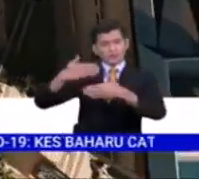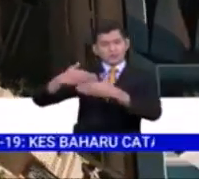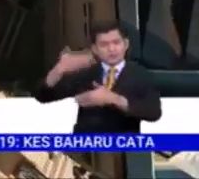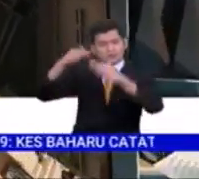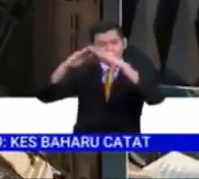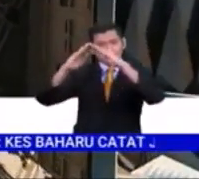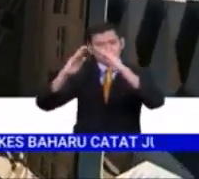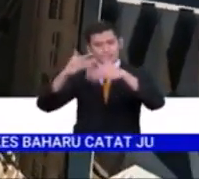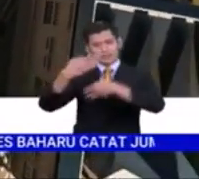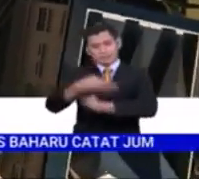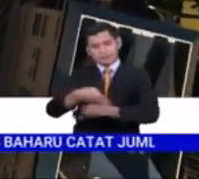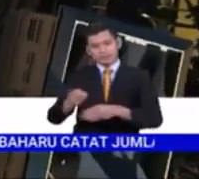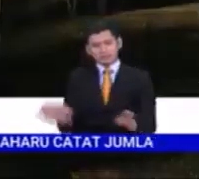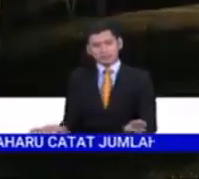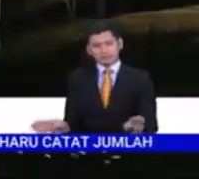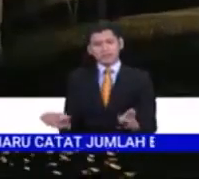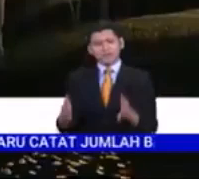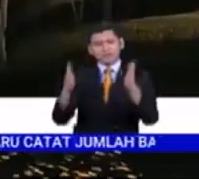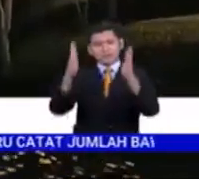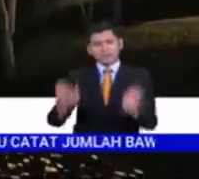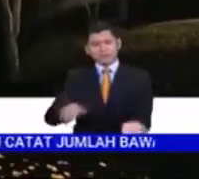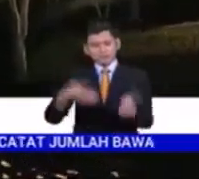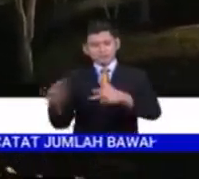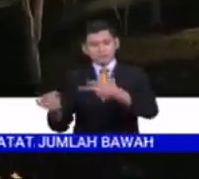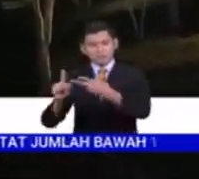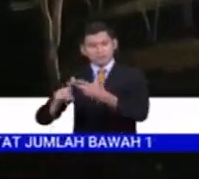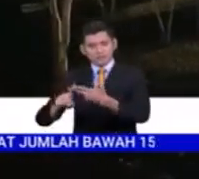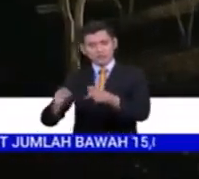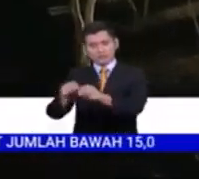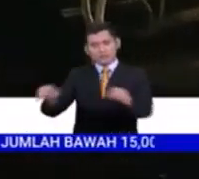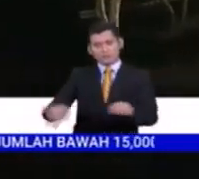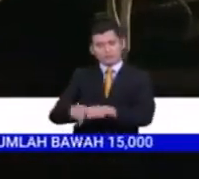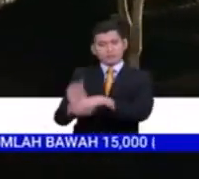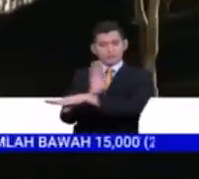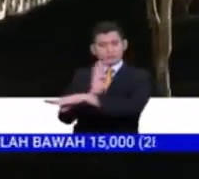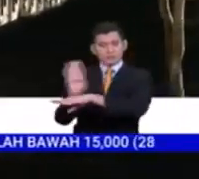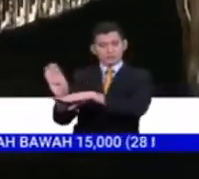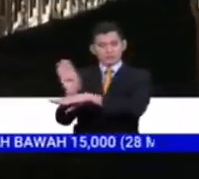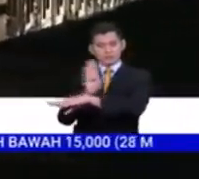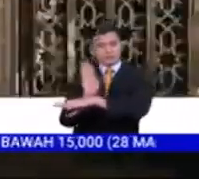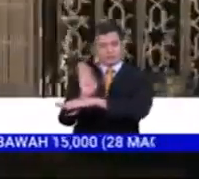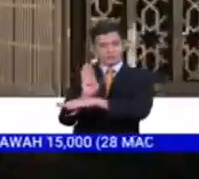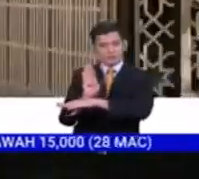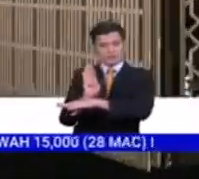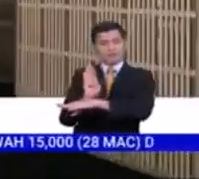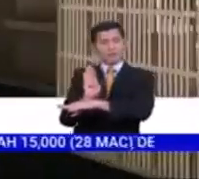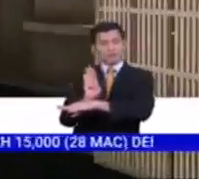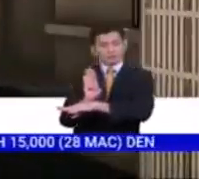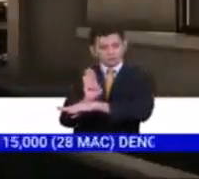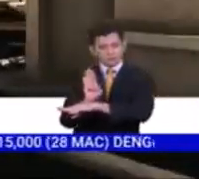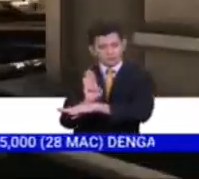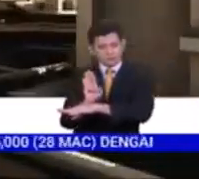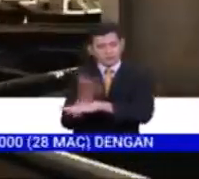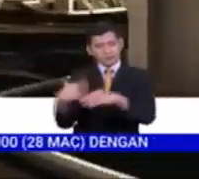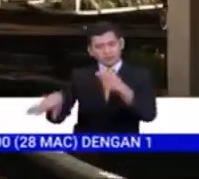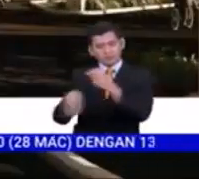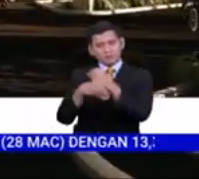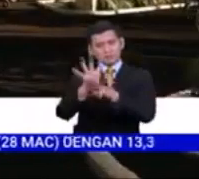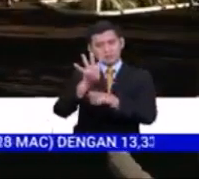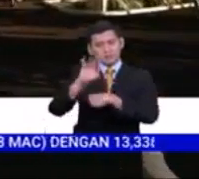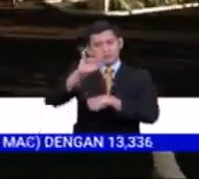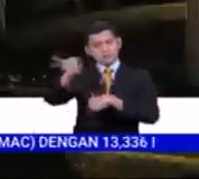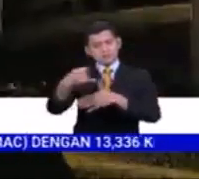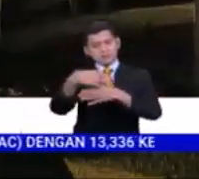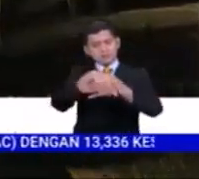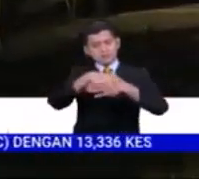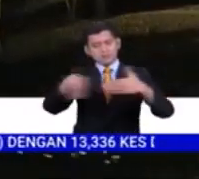bilik jenazah dan ruang perniagaan. Bagi menyiapkan kompleks masjid mengikut jadual ditetapkan, dana tambahan RM4 juta diperlukan